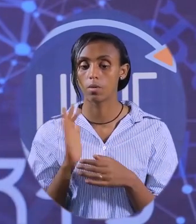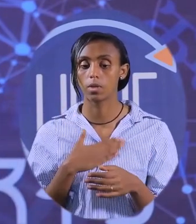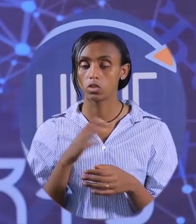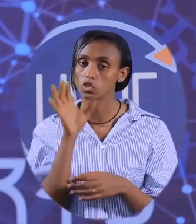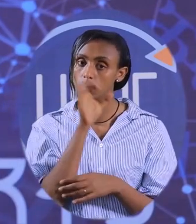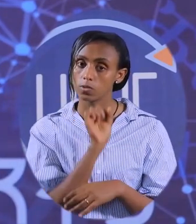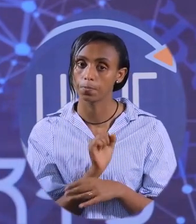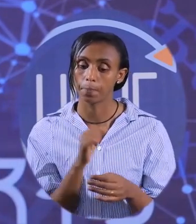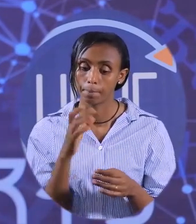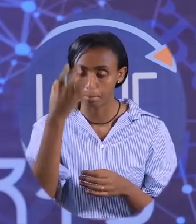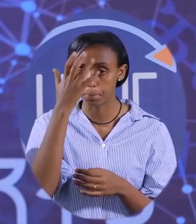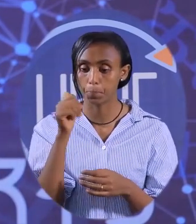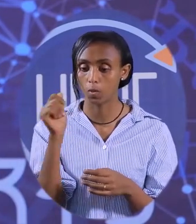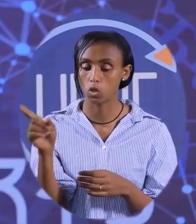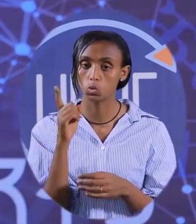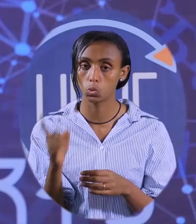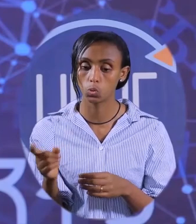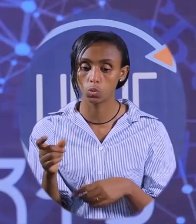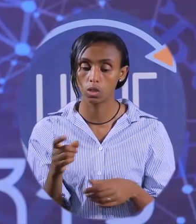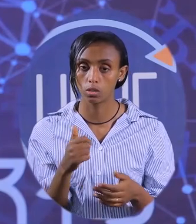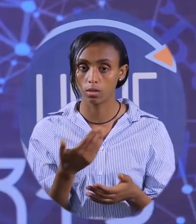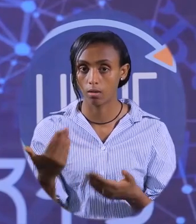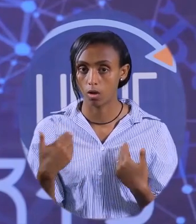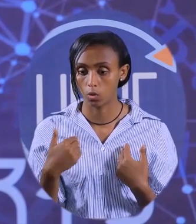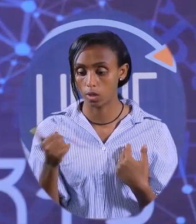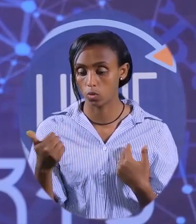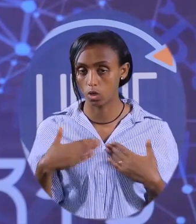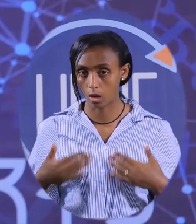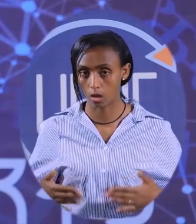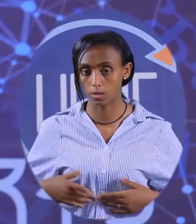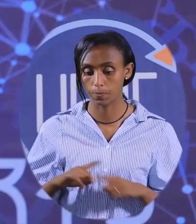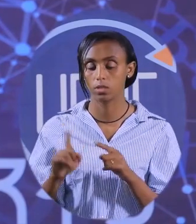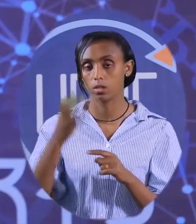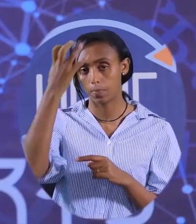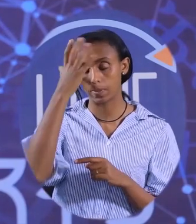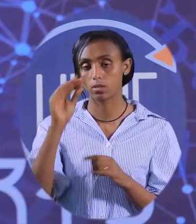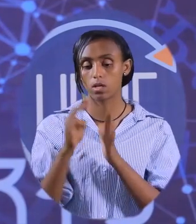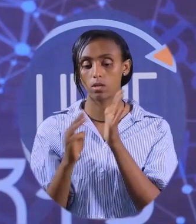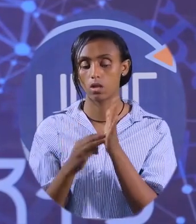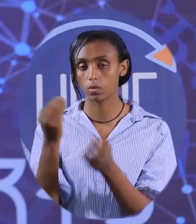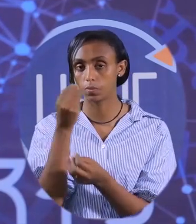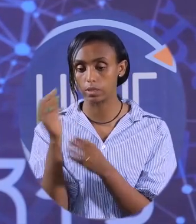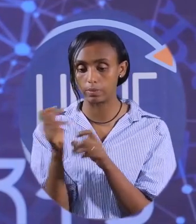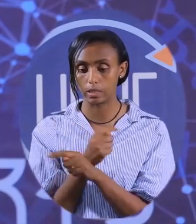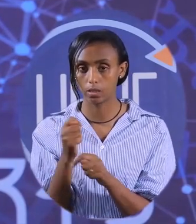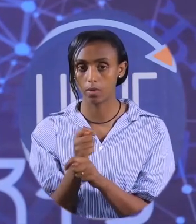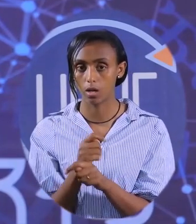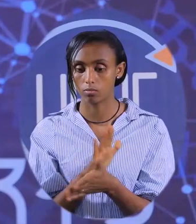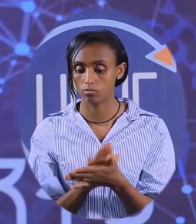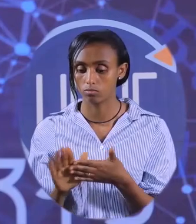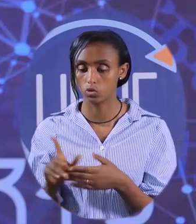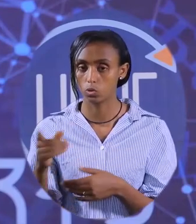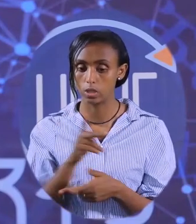ሳጠቃለን መንግስት የራሱ ድርሻ ይኖረዋል፣ ሌሎች አካላቶችም ግን የምግብና ሥርዓተ ምግብ ትግበራውን